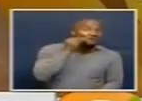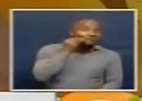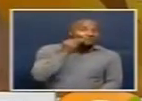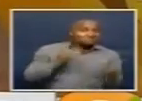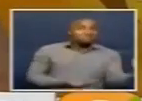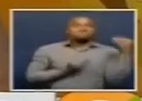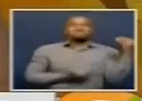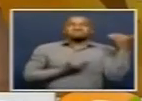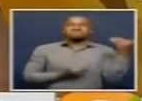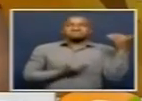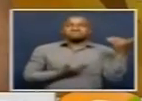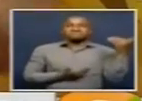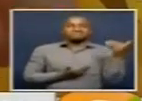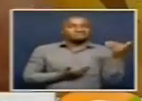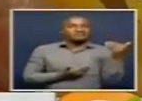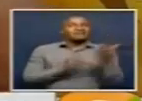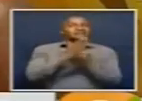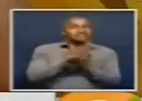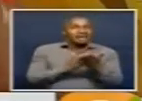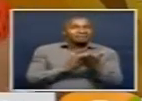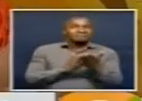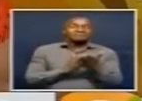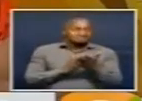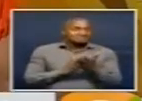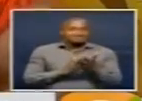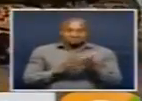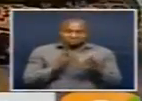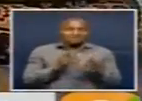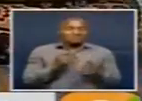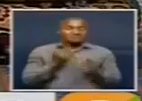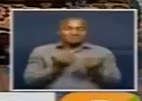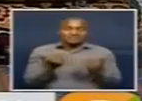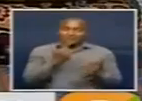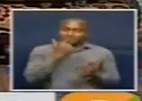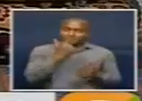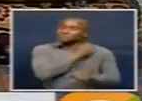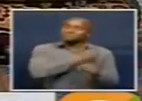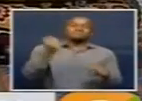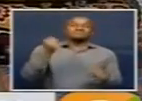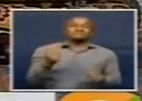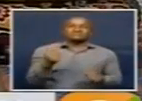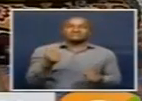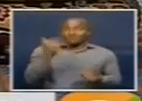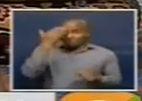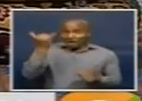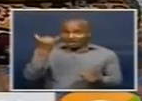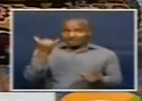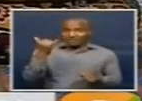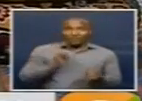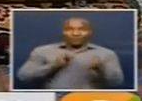atakwambia amekataa matiti. Hakuna mtoto ukataa titi, ni Msafari. Hakuna